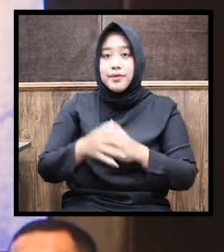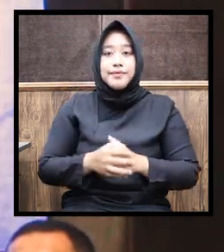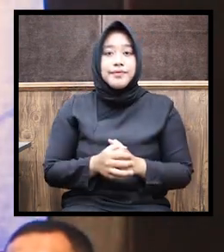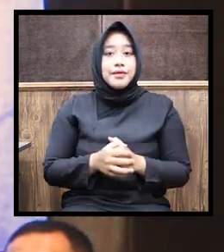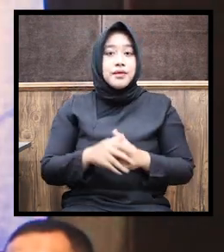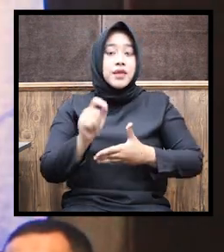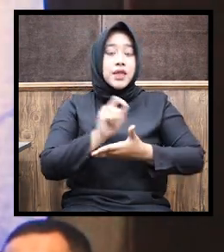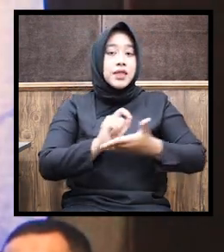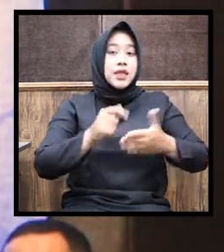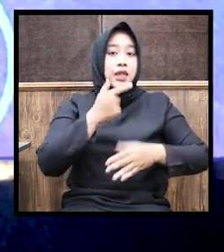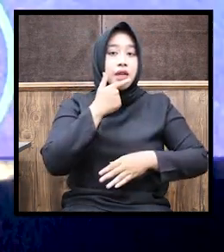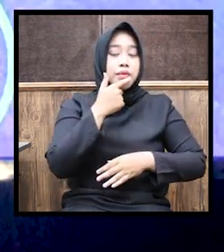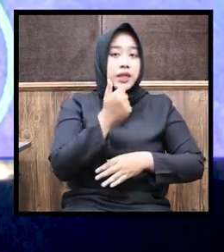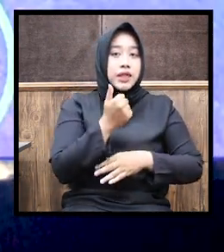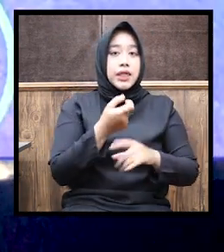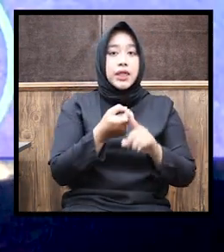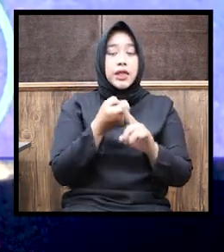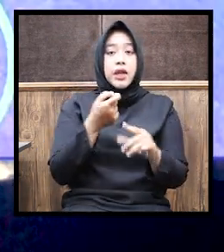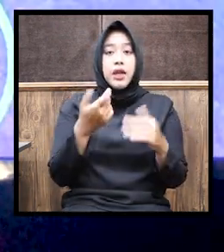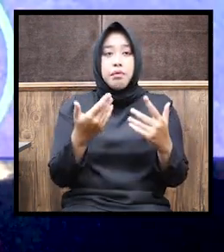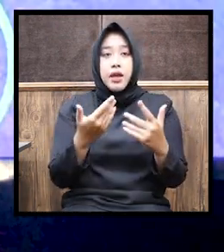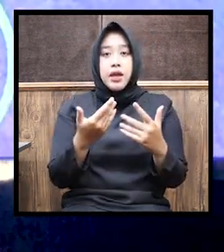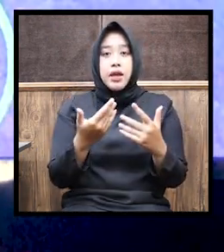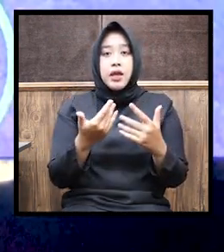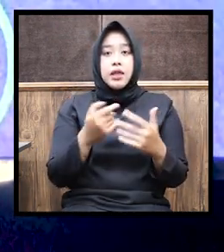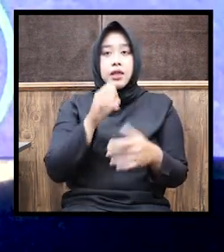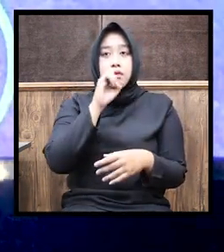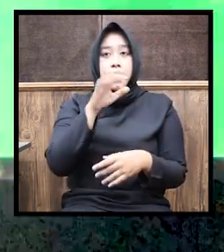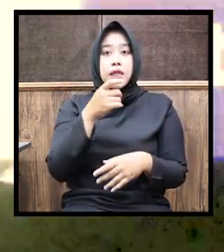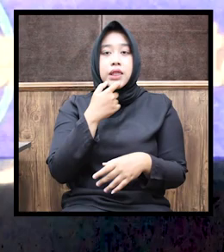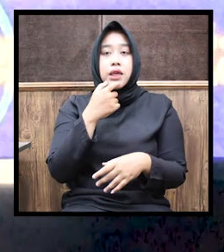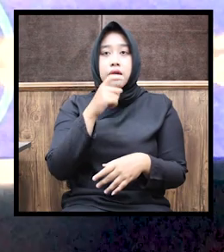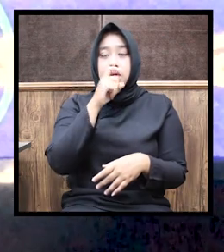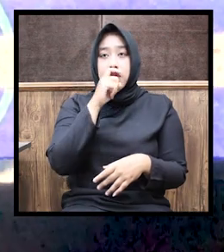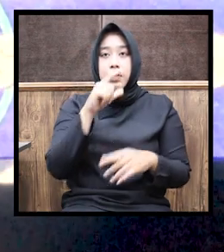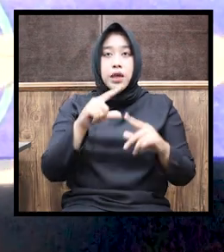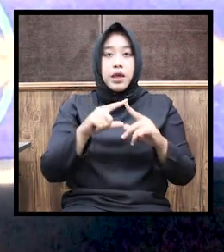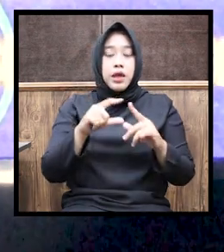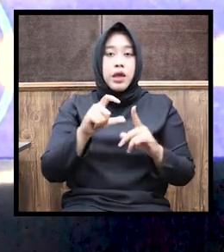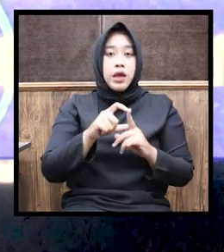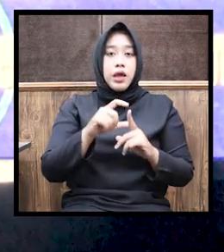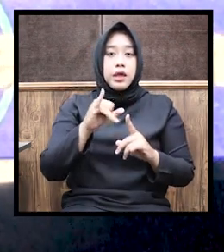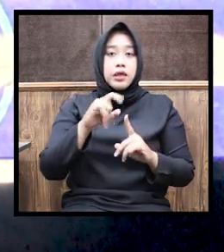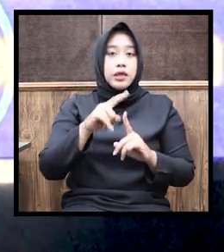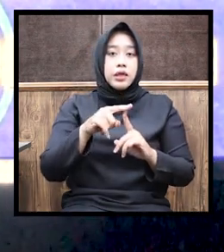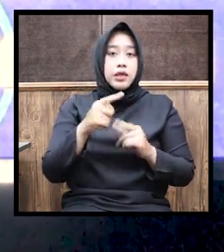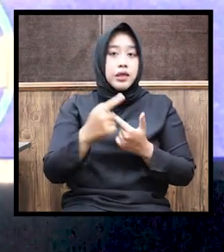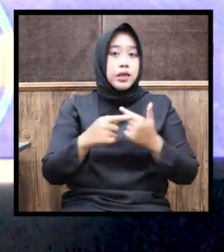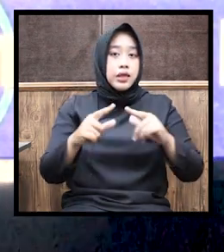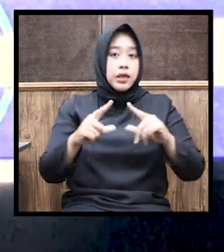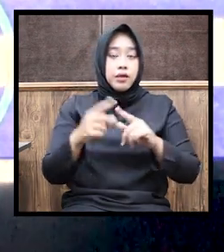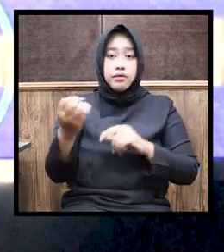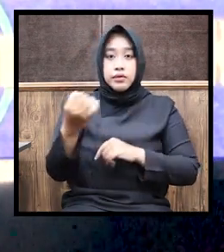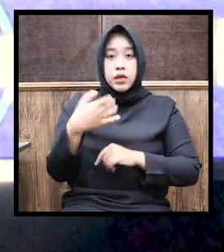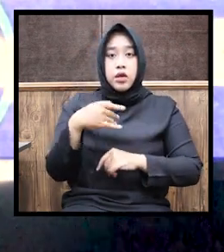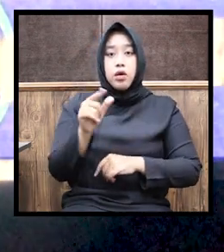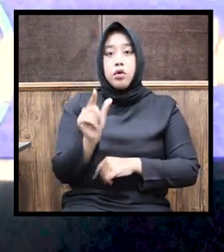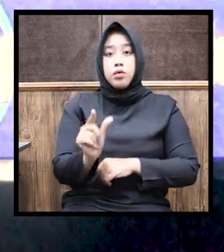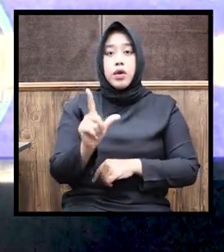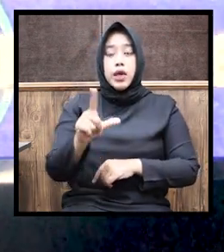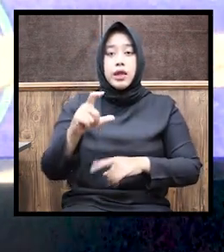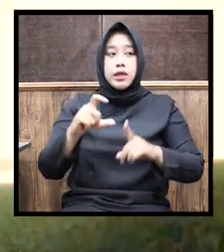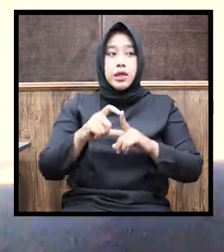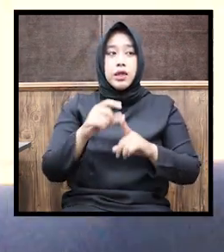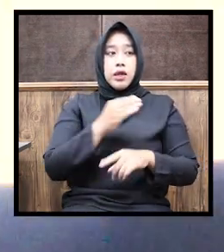catatan penting dari apa yang disampaikan dengan Pak adityya tadi bahwa ee urld